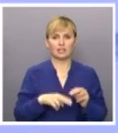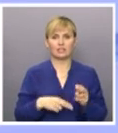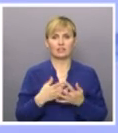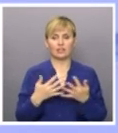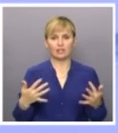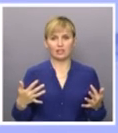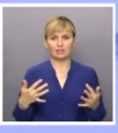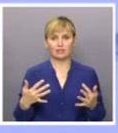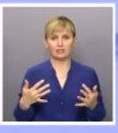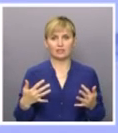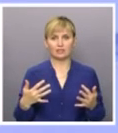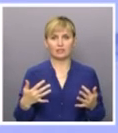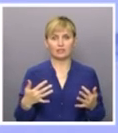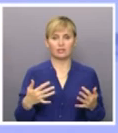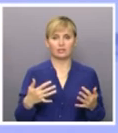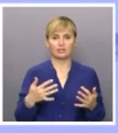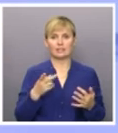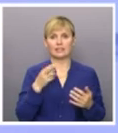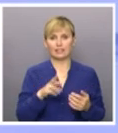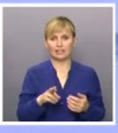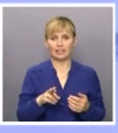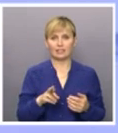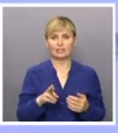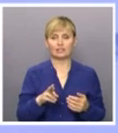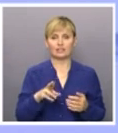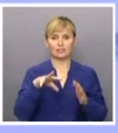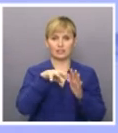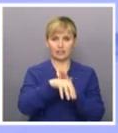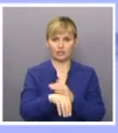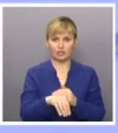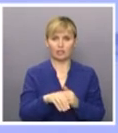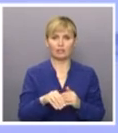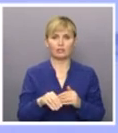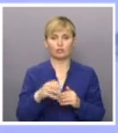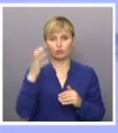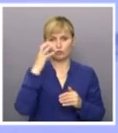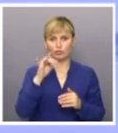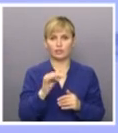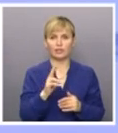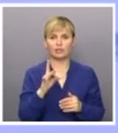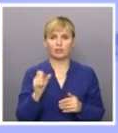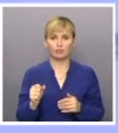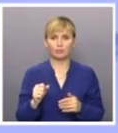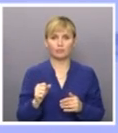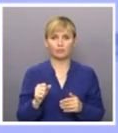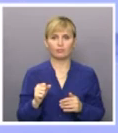цикла водоснабжения для содержания осетров на черную икру. Но ведь это не... То